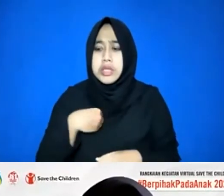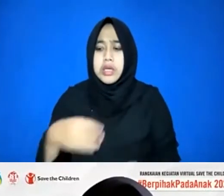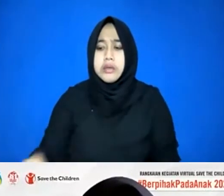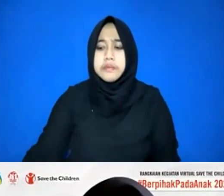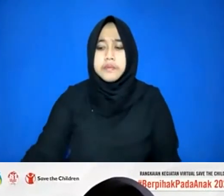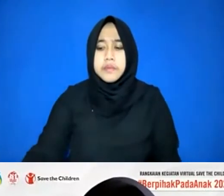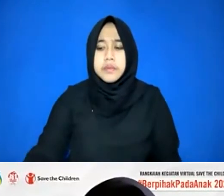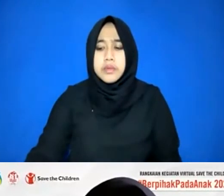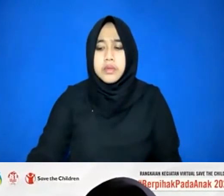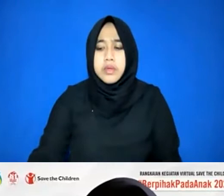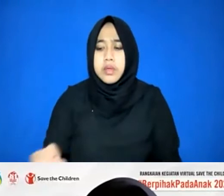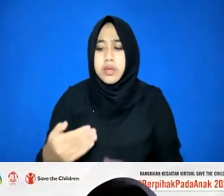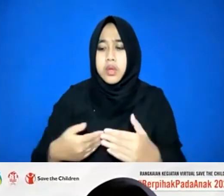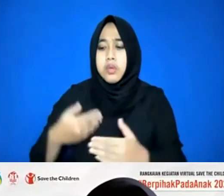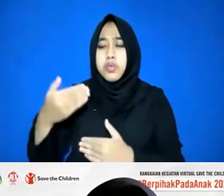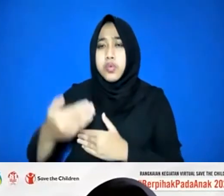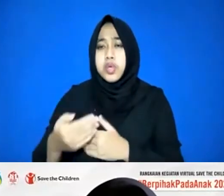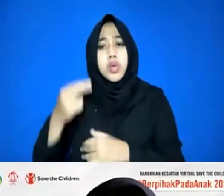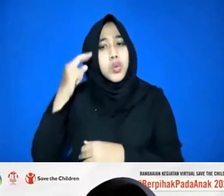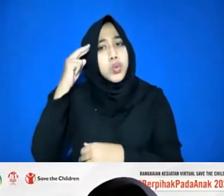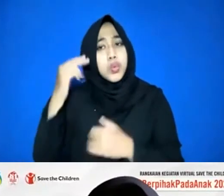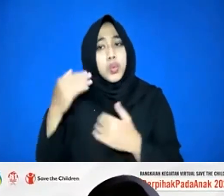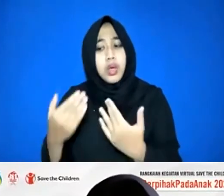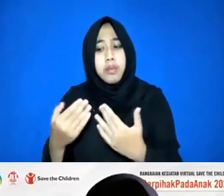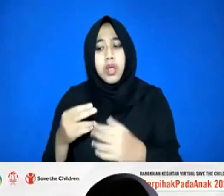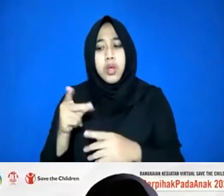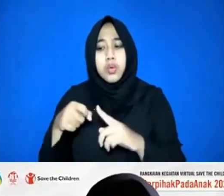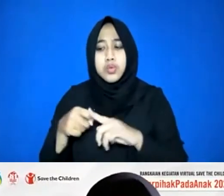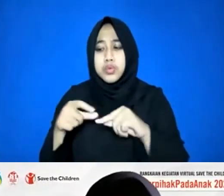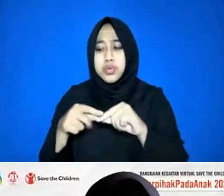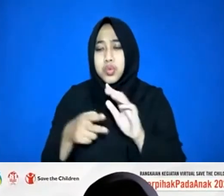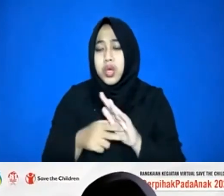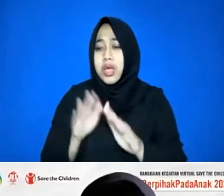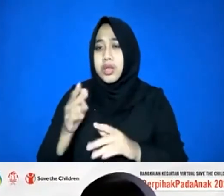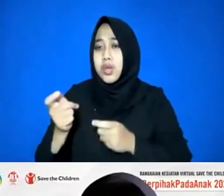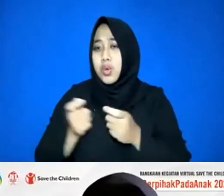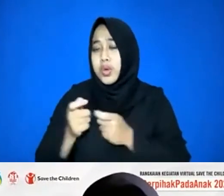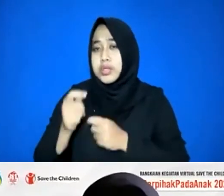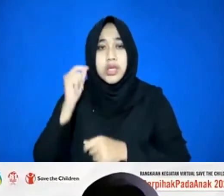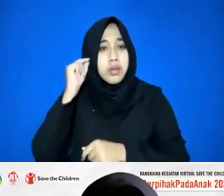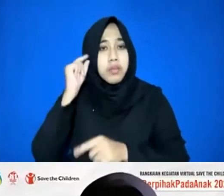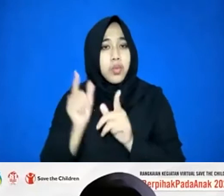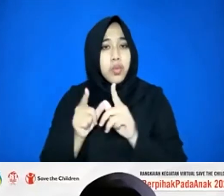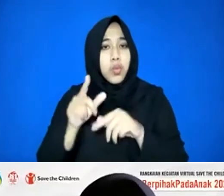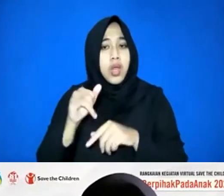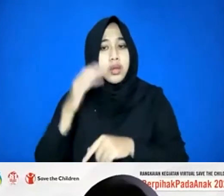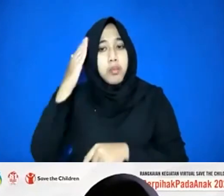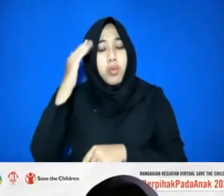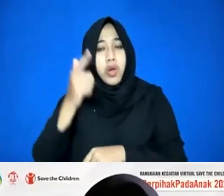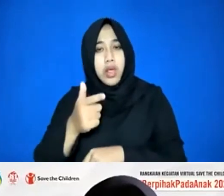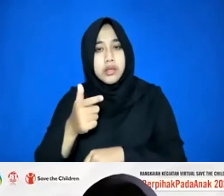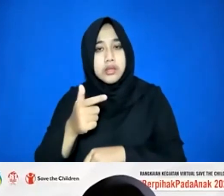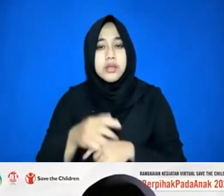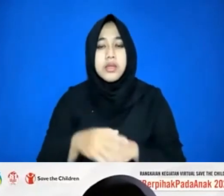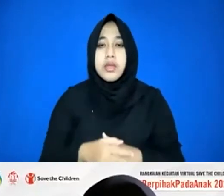Kemudian untuk rujukan nanti koordinasi kembali dengan pihak Polres atau APH-nya